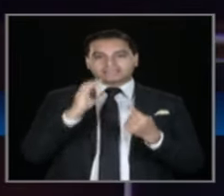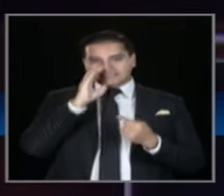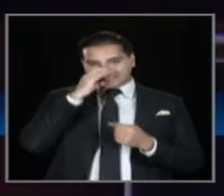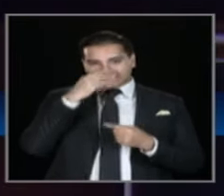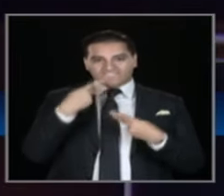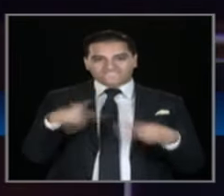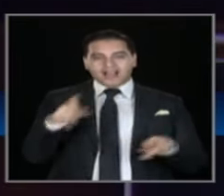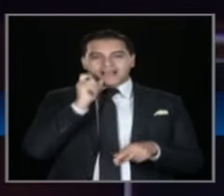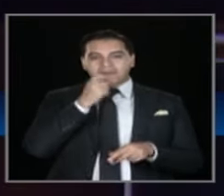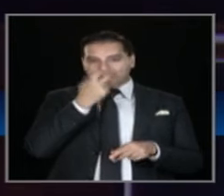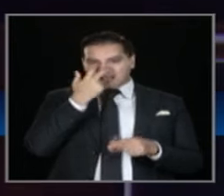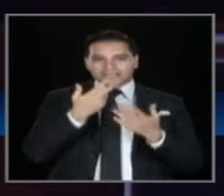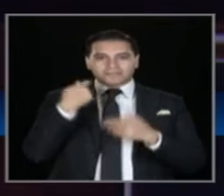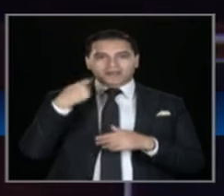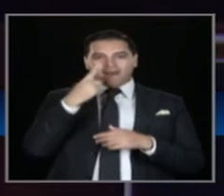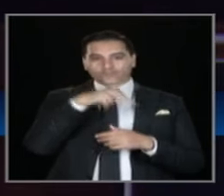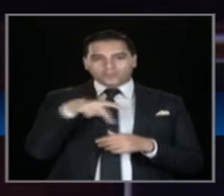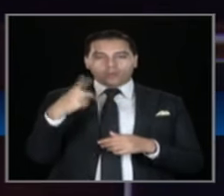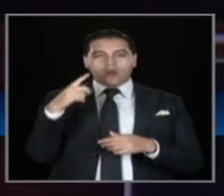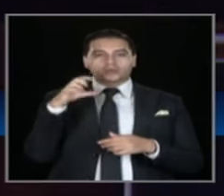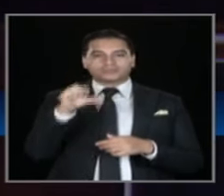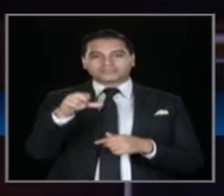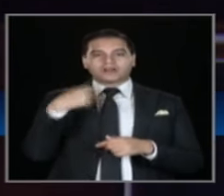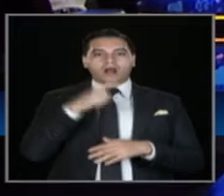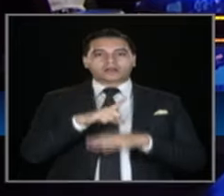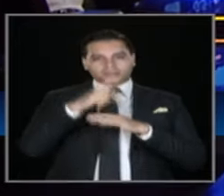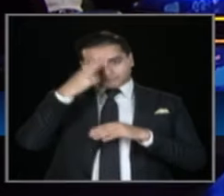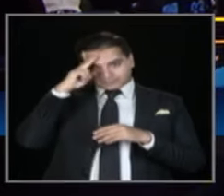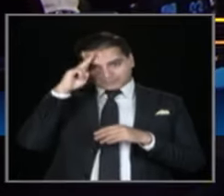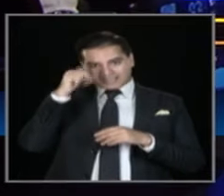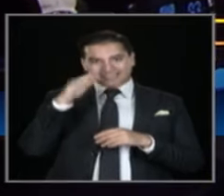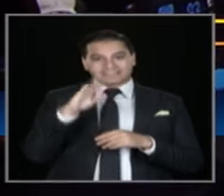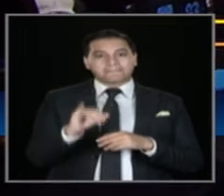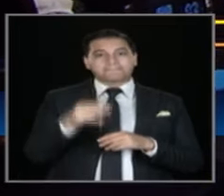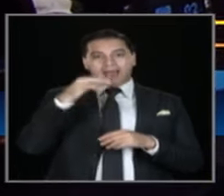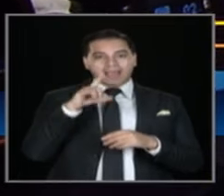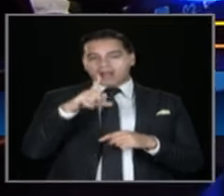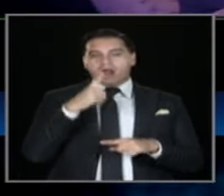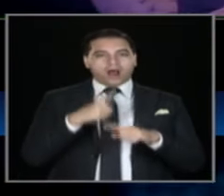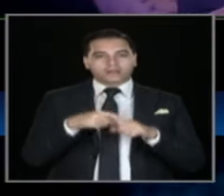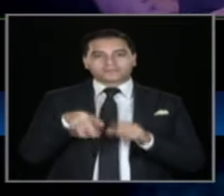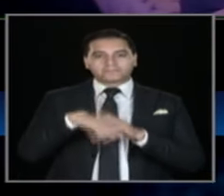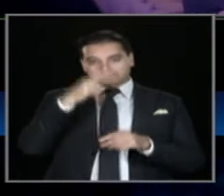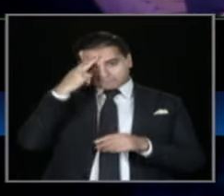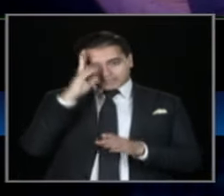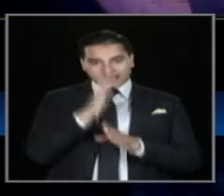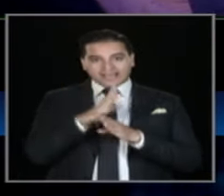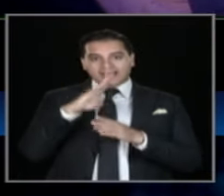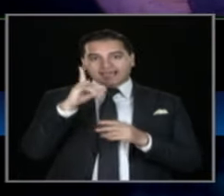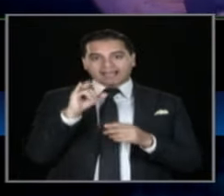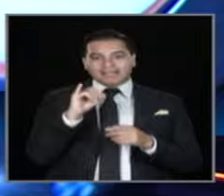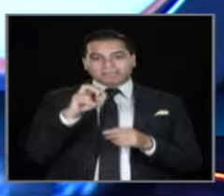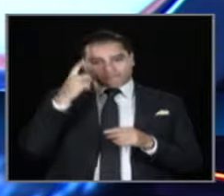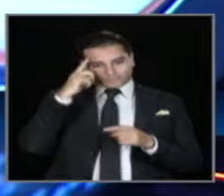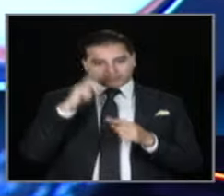عام 1891؟ ليو إسماعيل. غلط. من قام بدور كريمة في مسلسل ليالي أوجيني؟